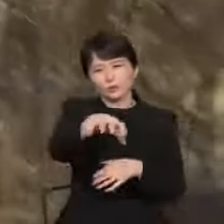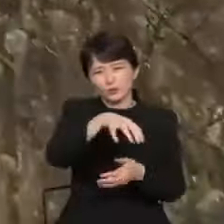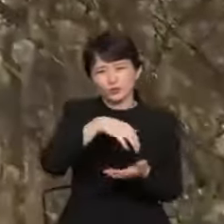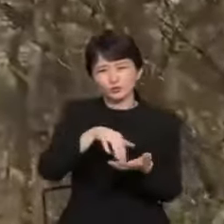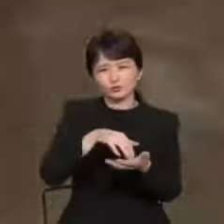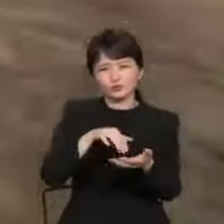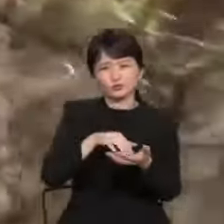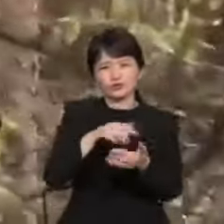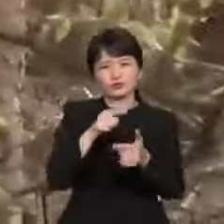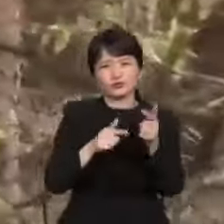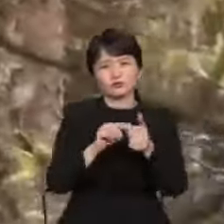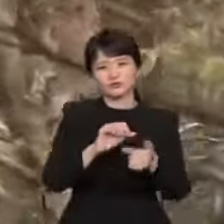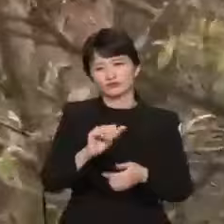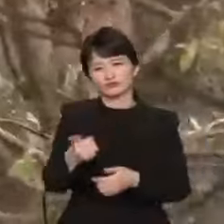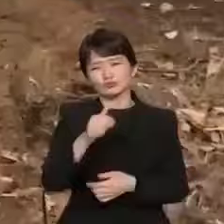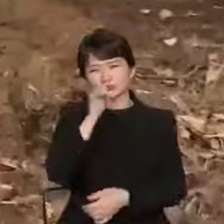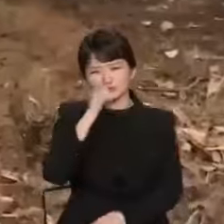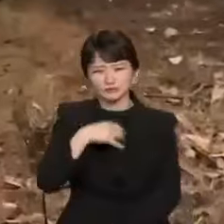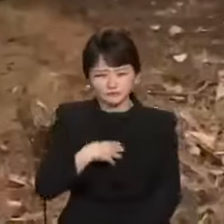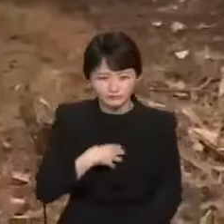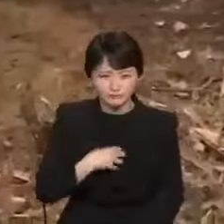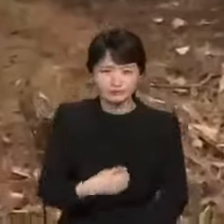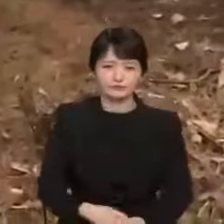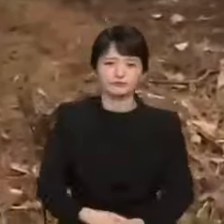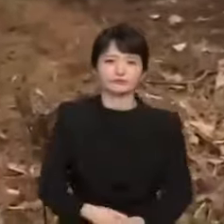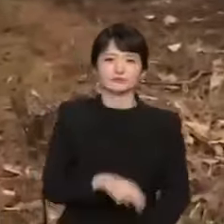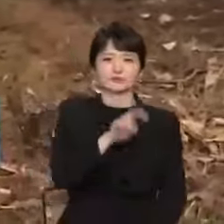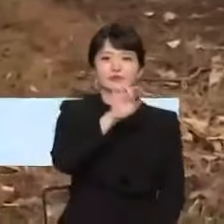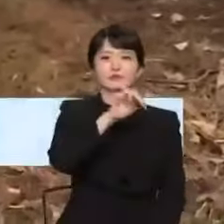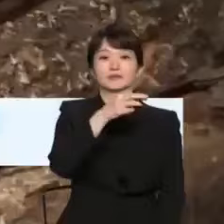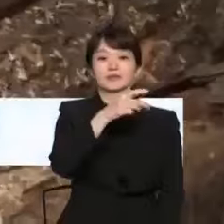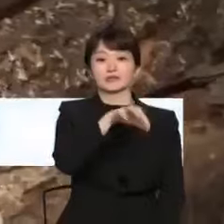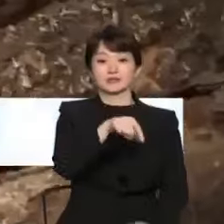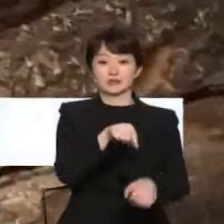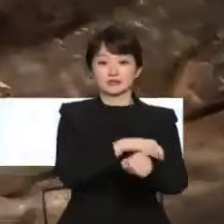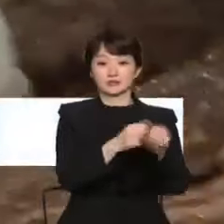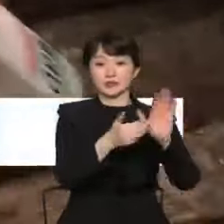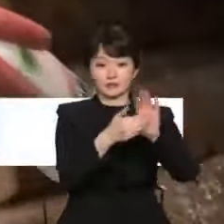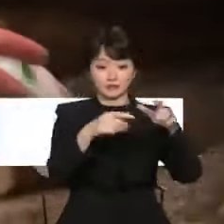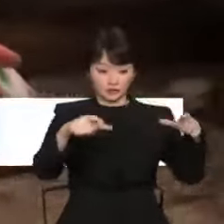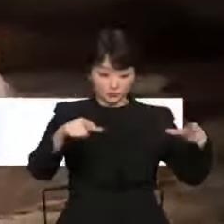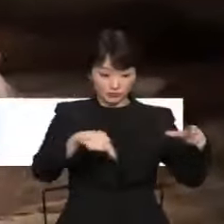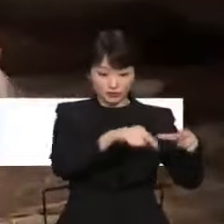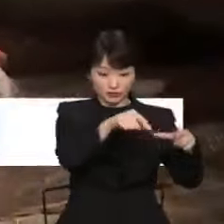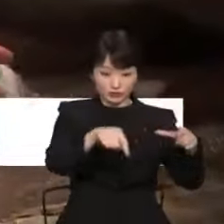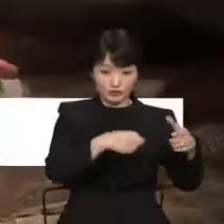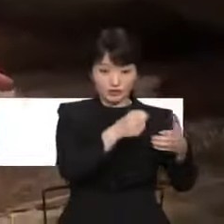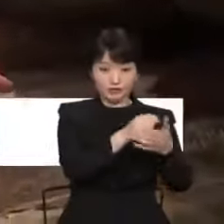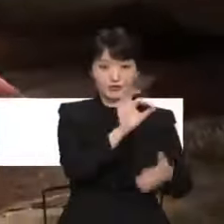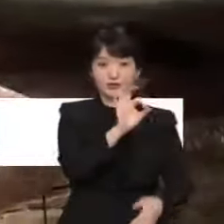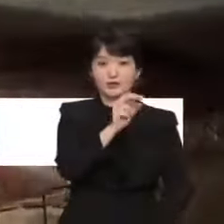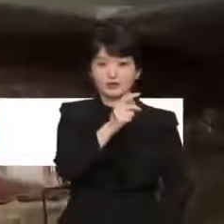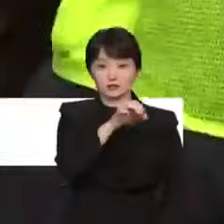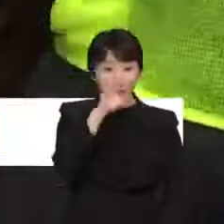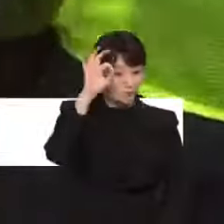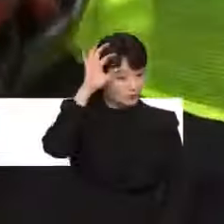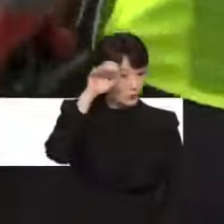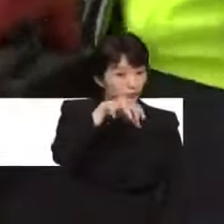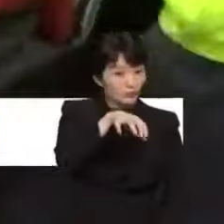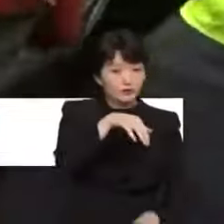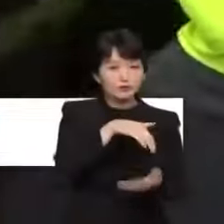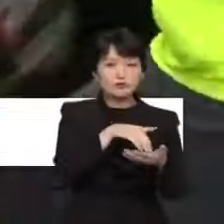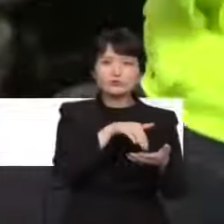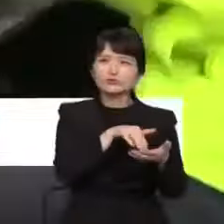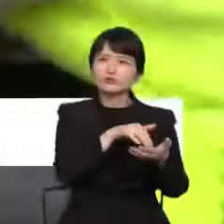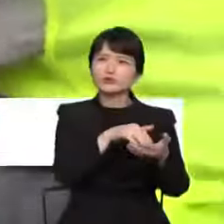빠른 속도로 좀먹고 있습니다. 밀양처럼 특별방제구역으로 지정된 경주와 안동, 포항 등의 경우 피해 면적이